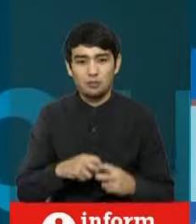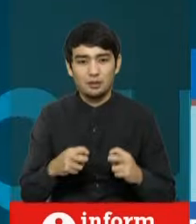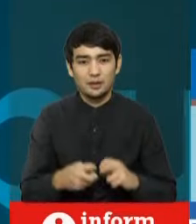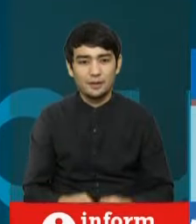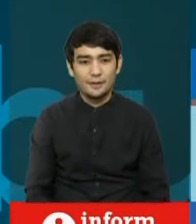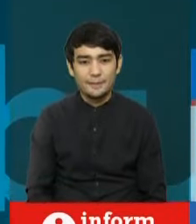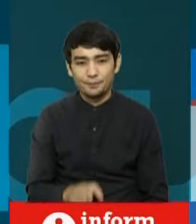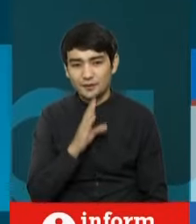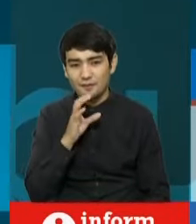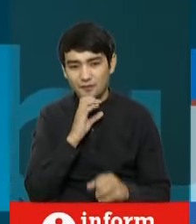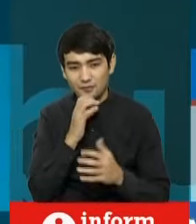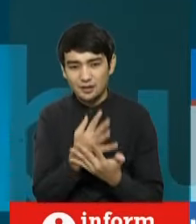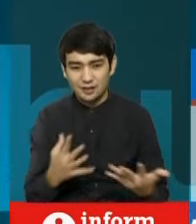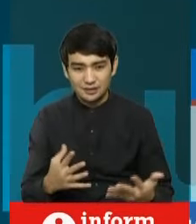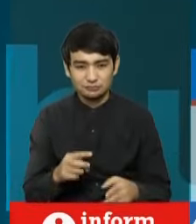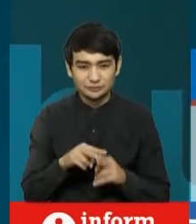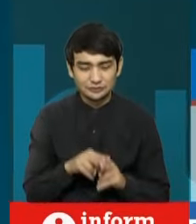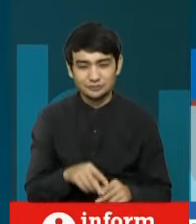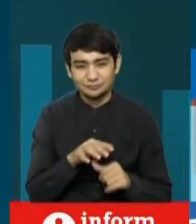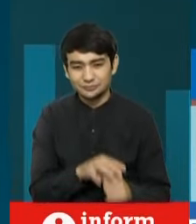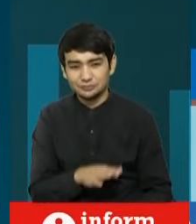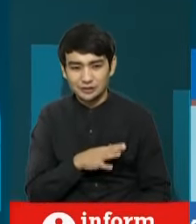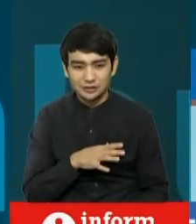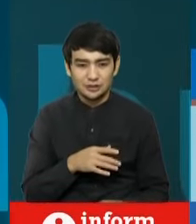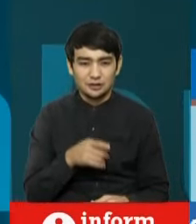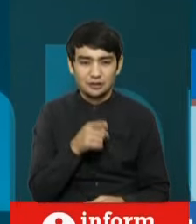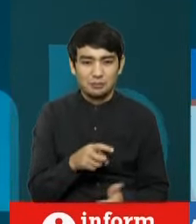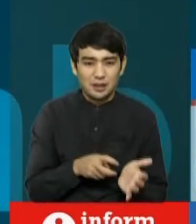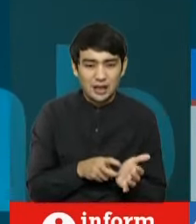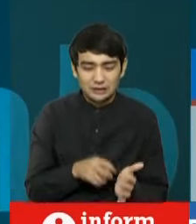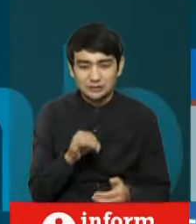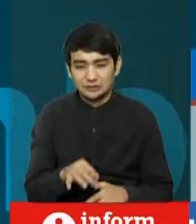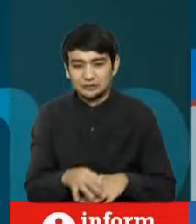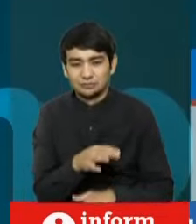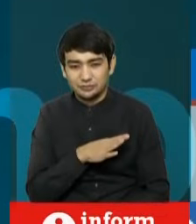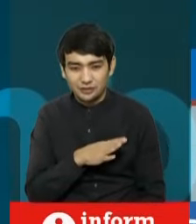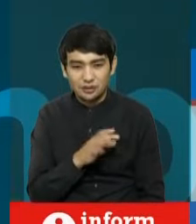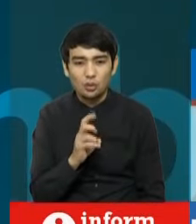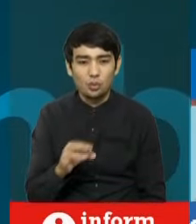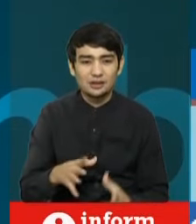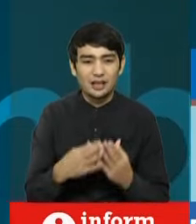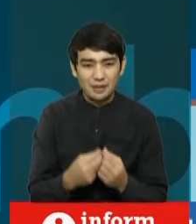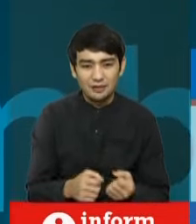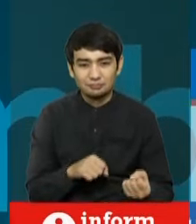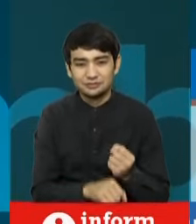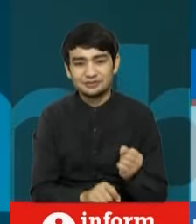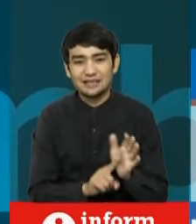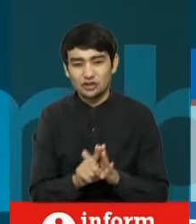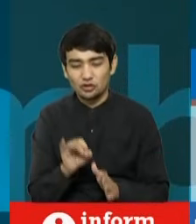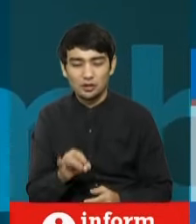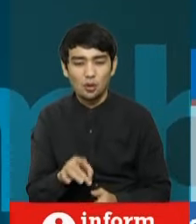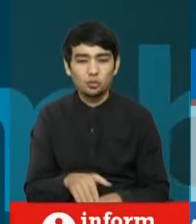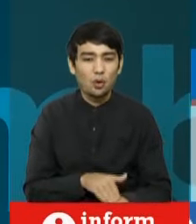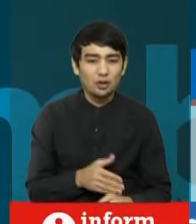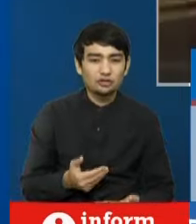При похищении на девушек оказывают давление, запугивают и принуждают к браку. Но семья, которая началась с насилия, вряд ли сможет